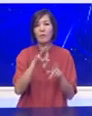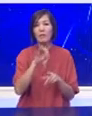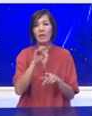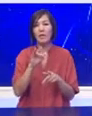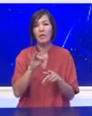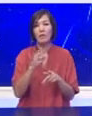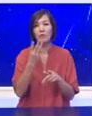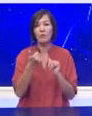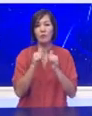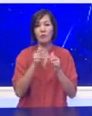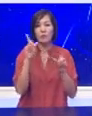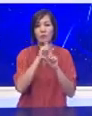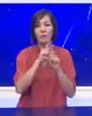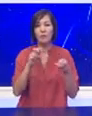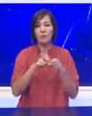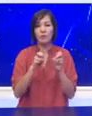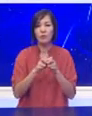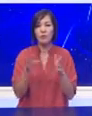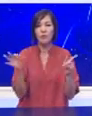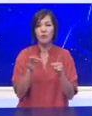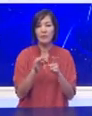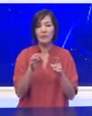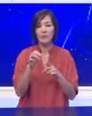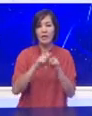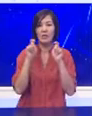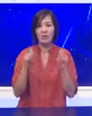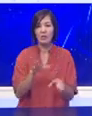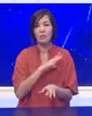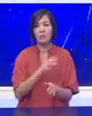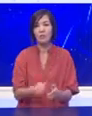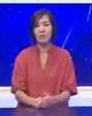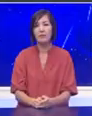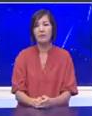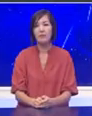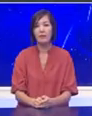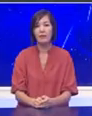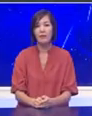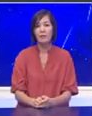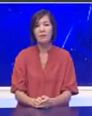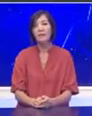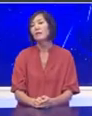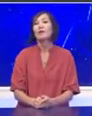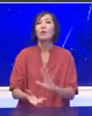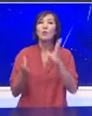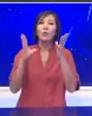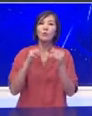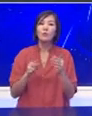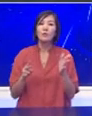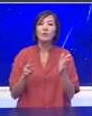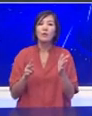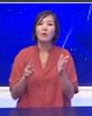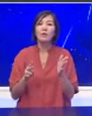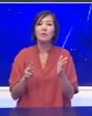ауданындағы 3 ауысымды мектептің мәселесін шешу мақсатында салынған. Талғар ауданы бойынша біз апатты мектеп